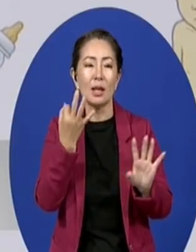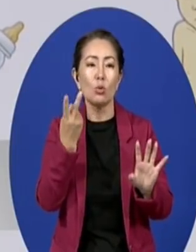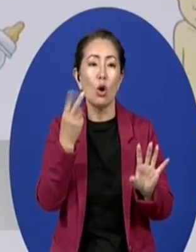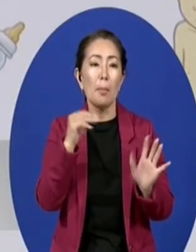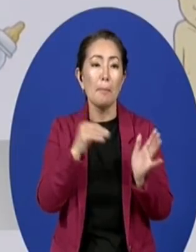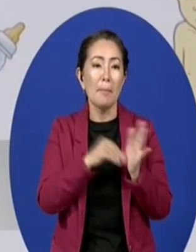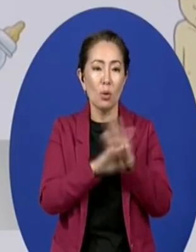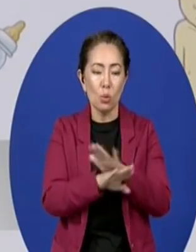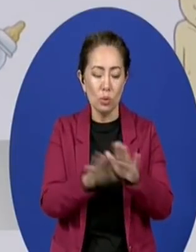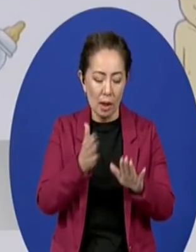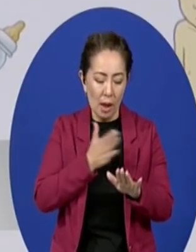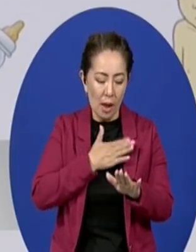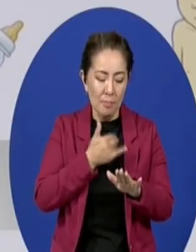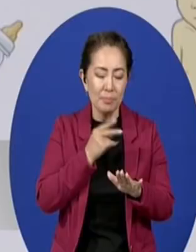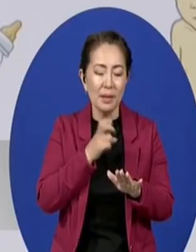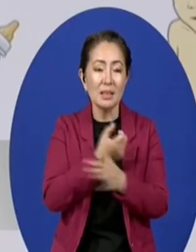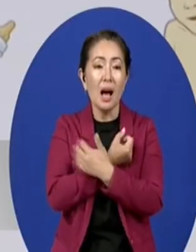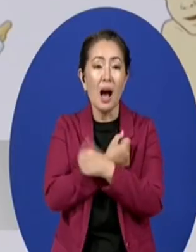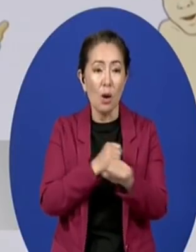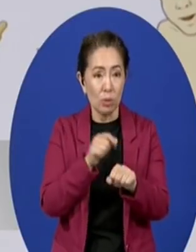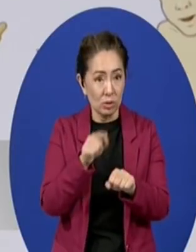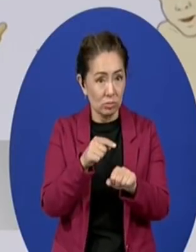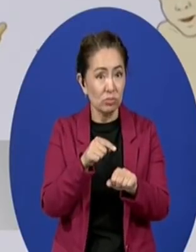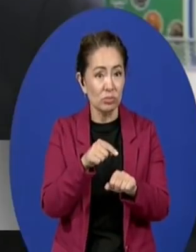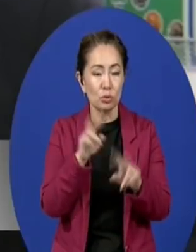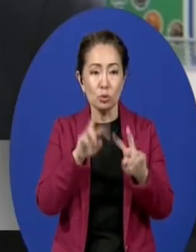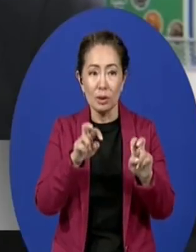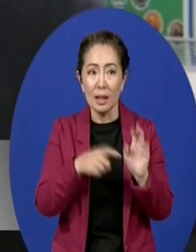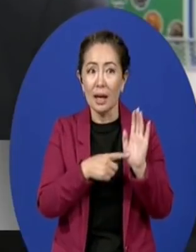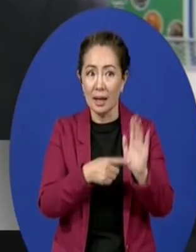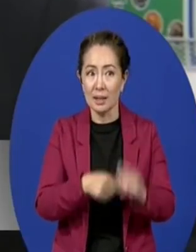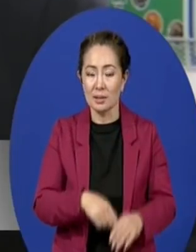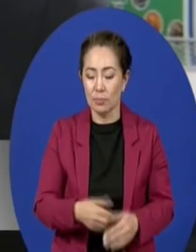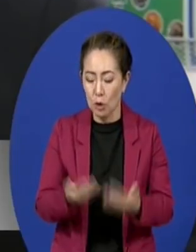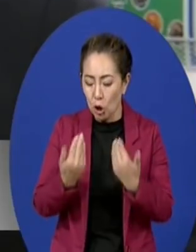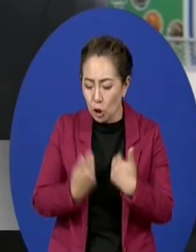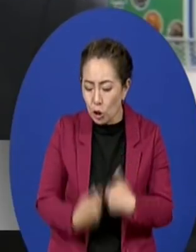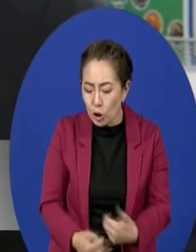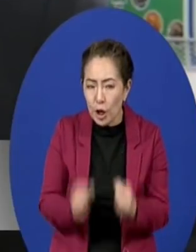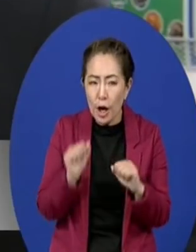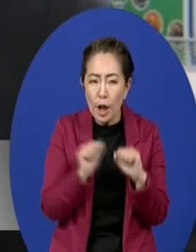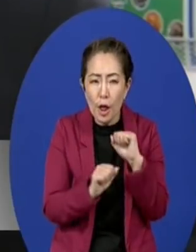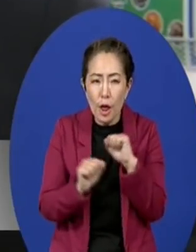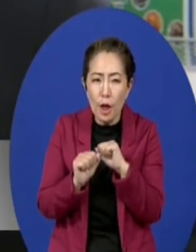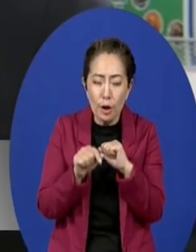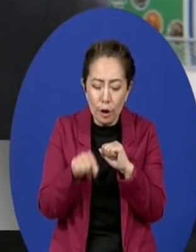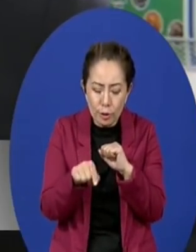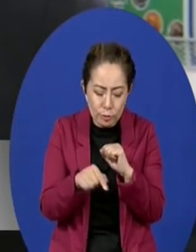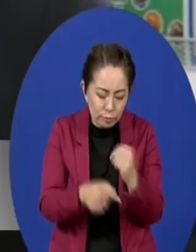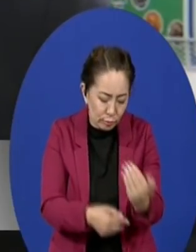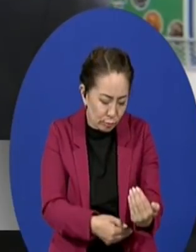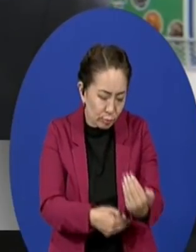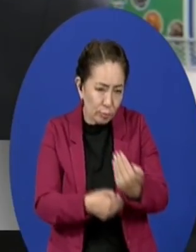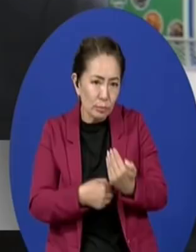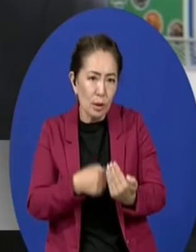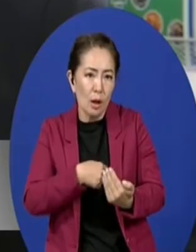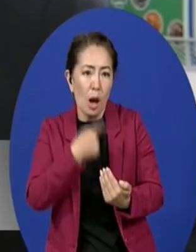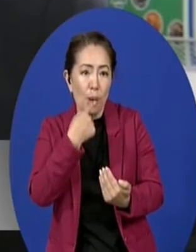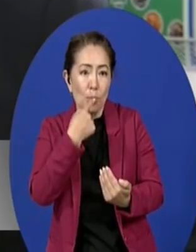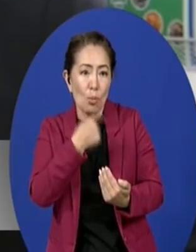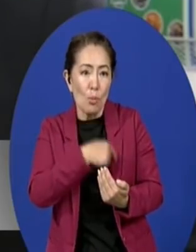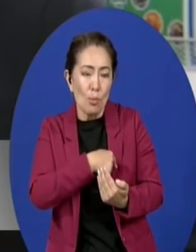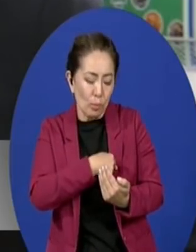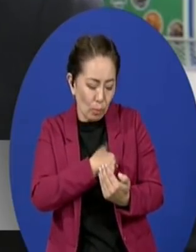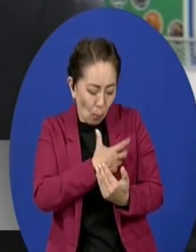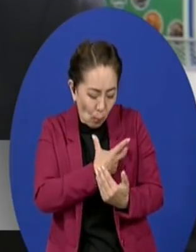мянган хүүхдийн амьнасыг авардаг судалгаа гарчээ. Дөнгөж төрсөн хүүхэд өөрөө ихэнх суу ангир ургаа